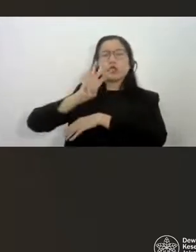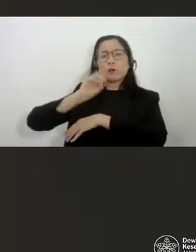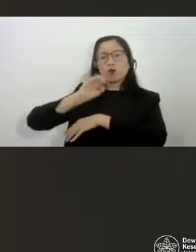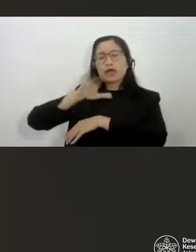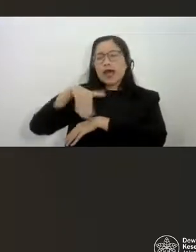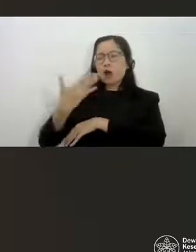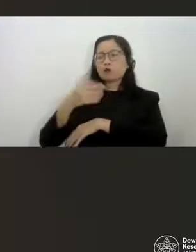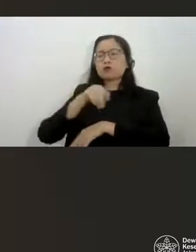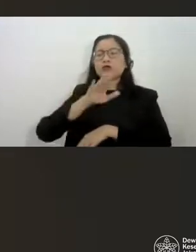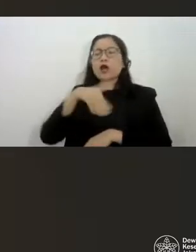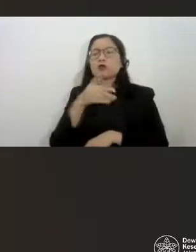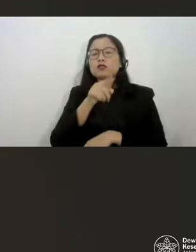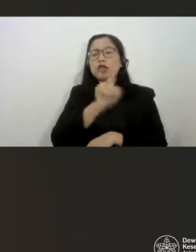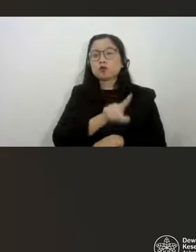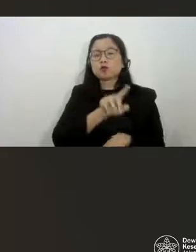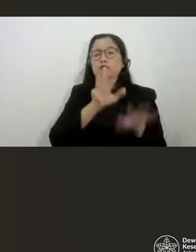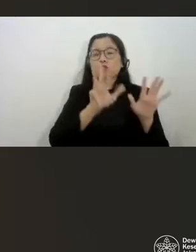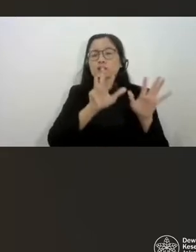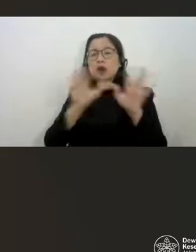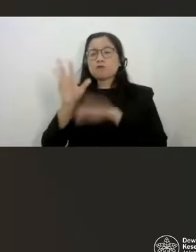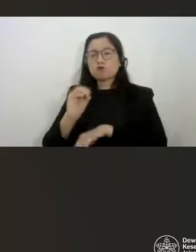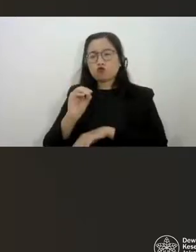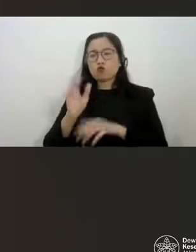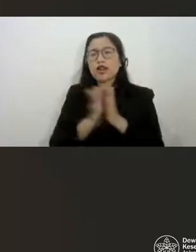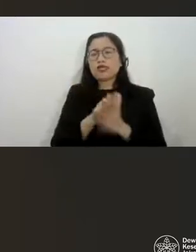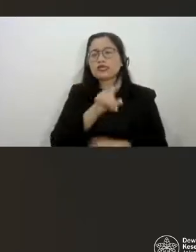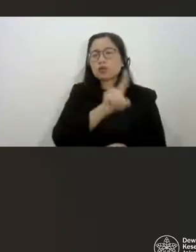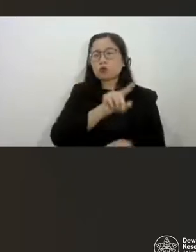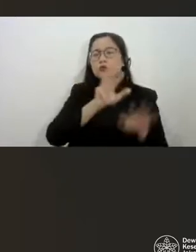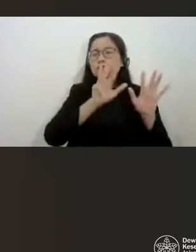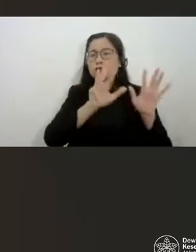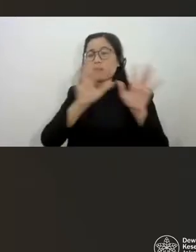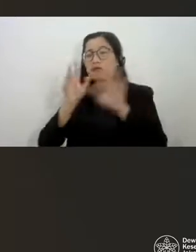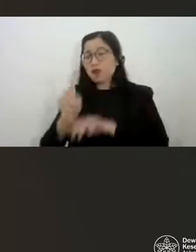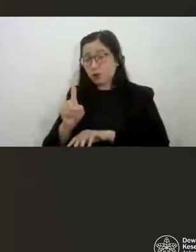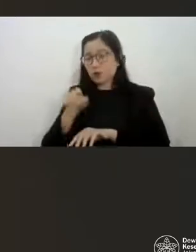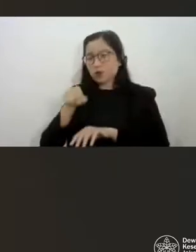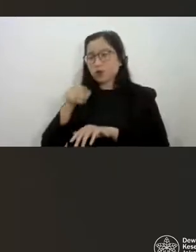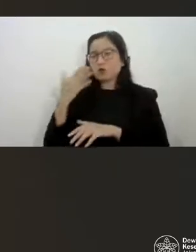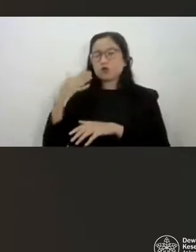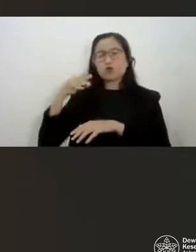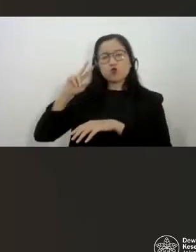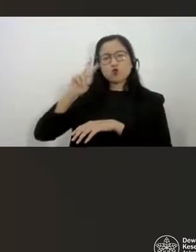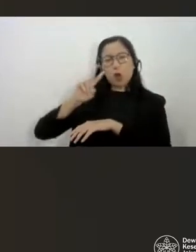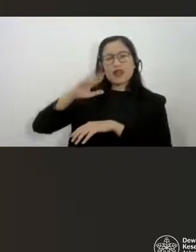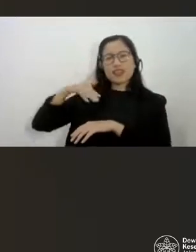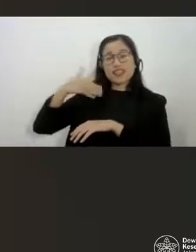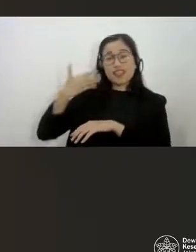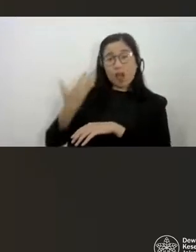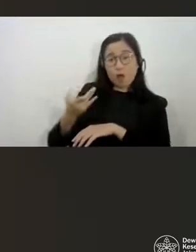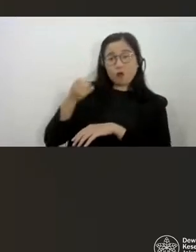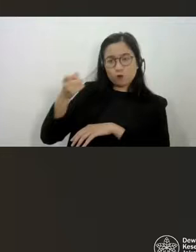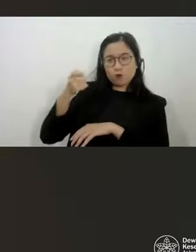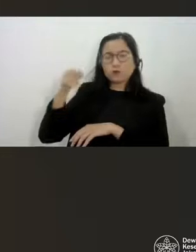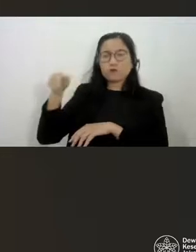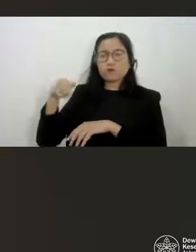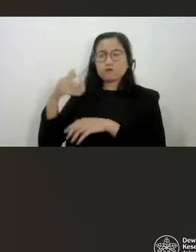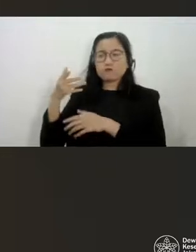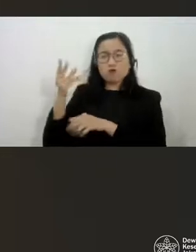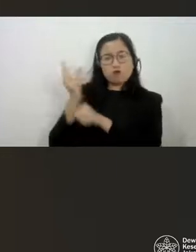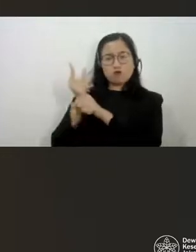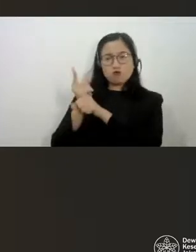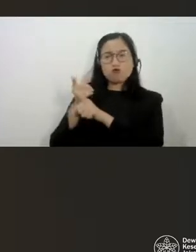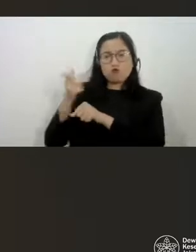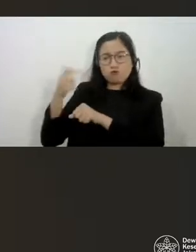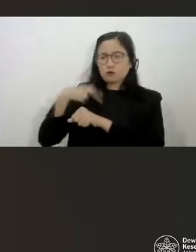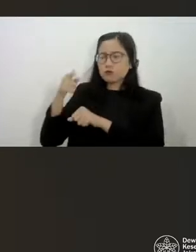tahun 1990 dan 1991, dua tahun ya saya menyimak serangkaian kuliah beliau di